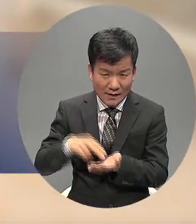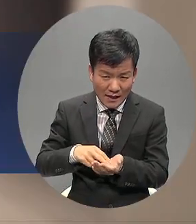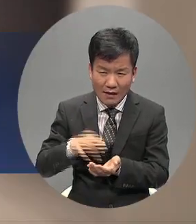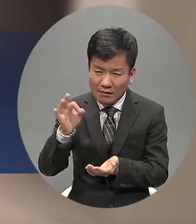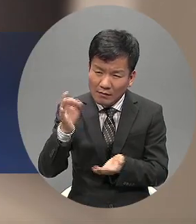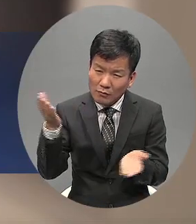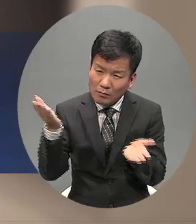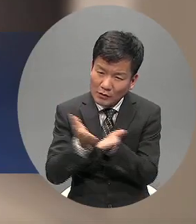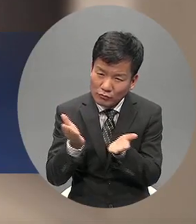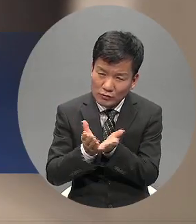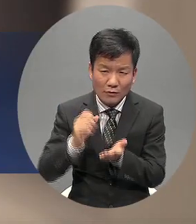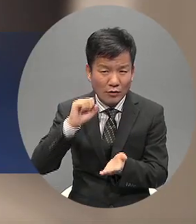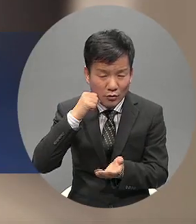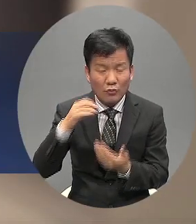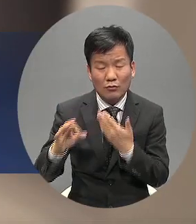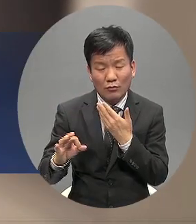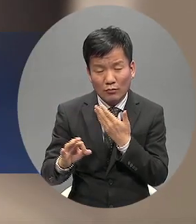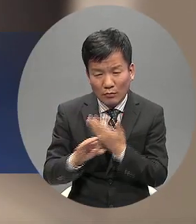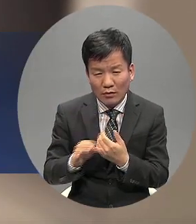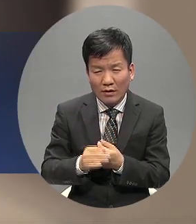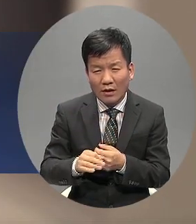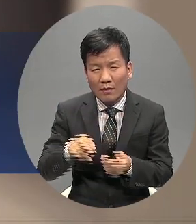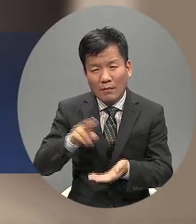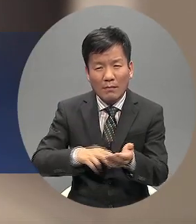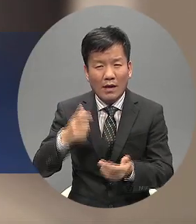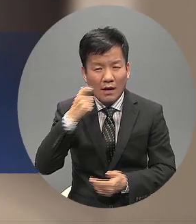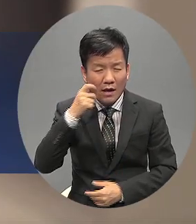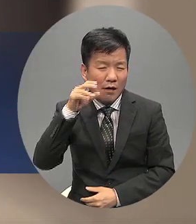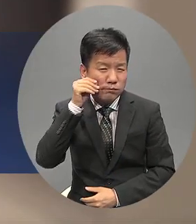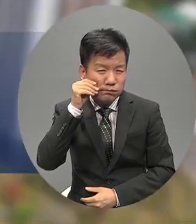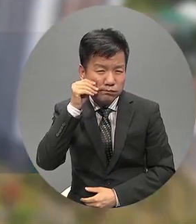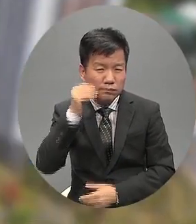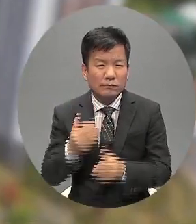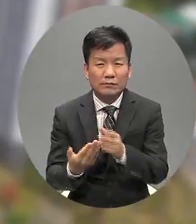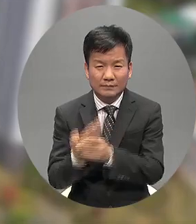수준을 맞추지 못한다면 또 흥행이 되지 않을 수도 있는데.